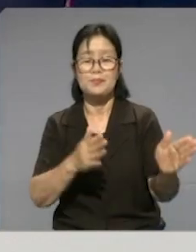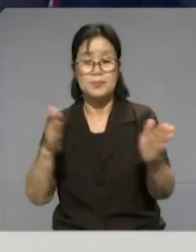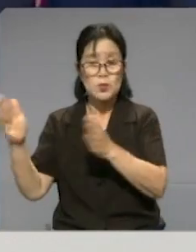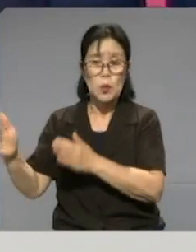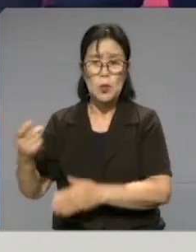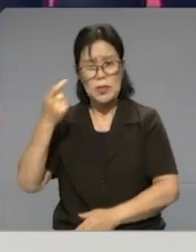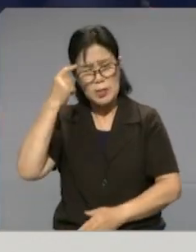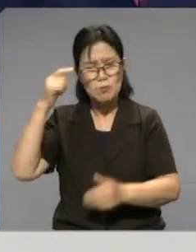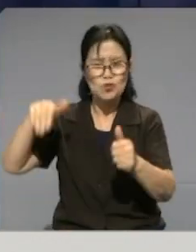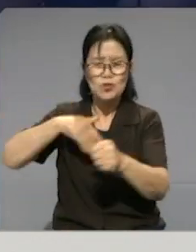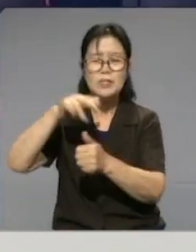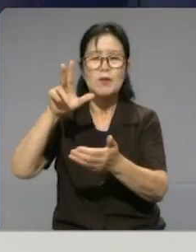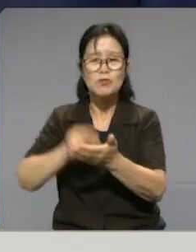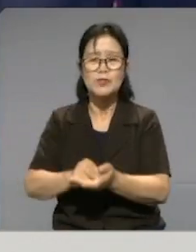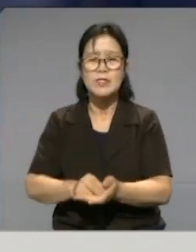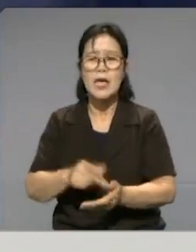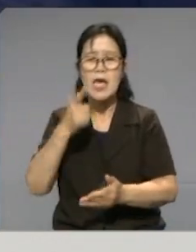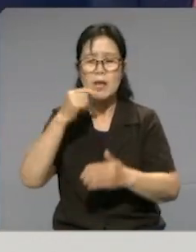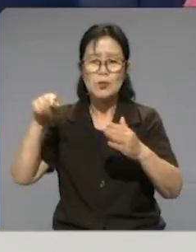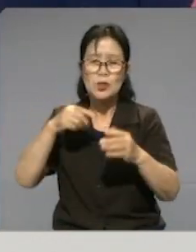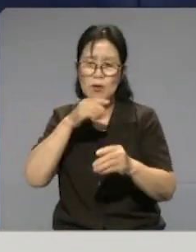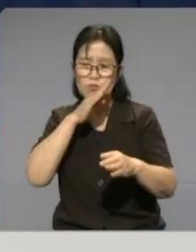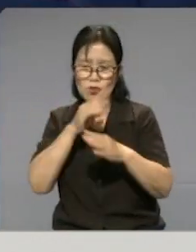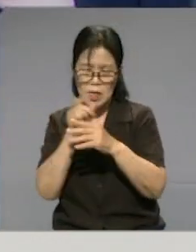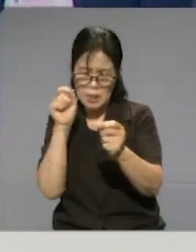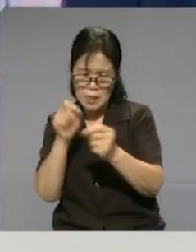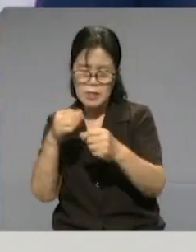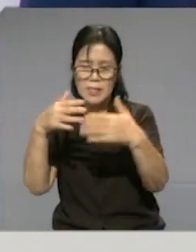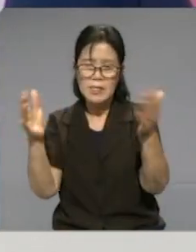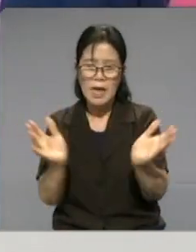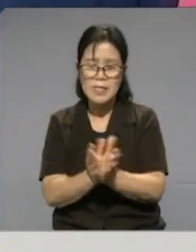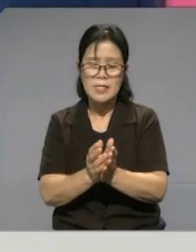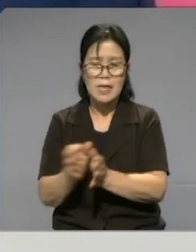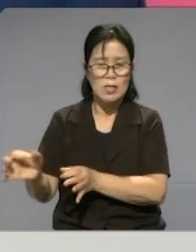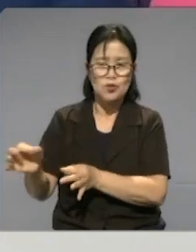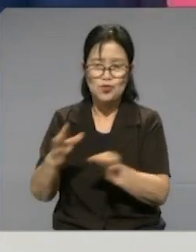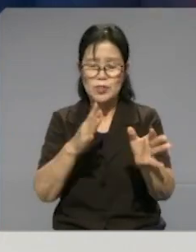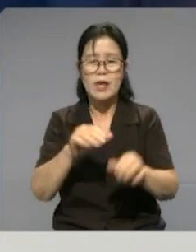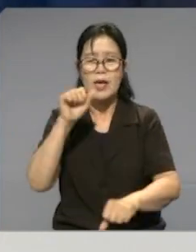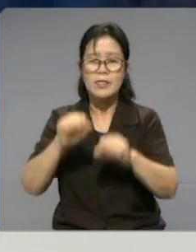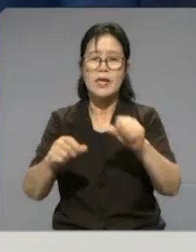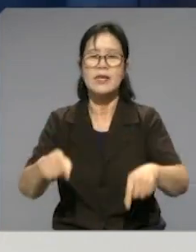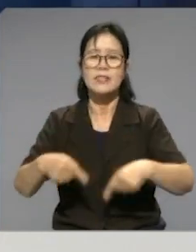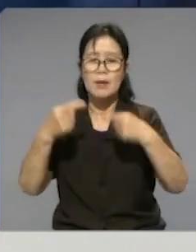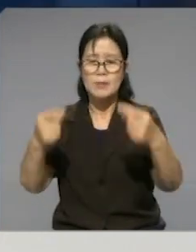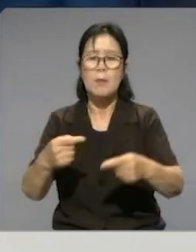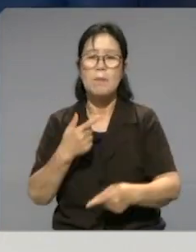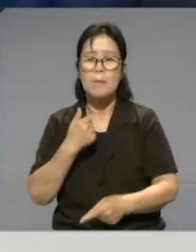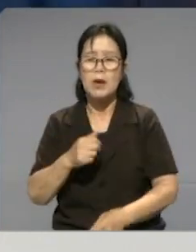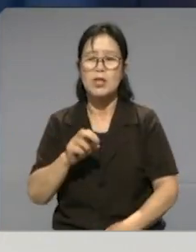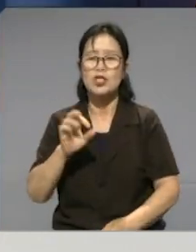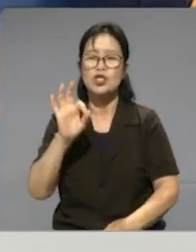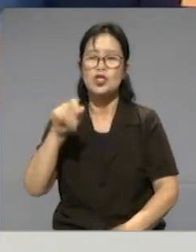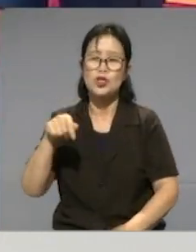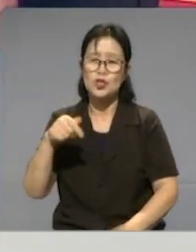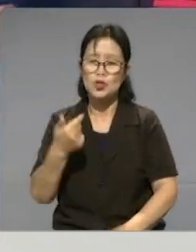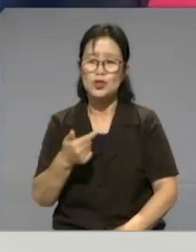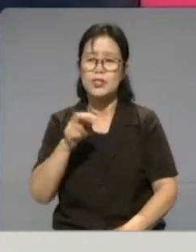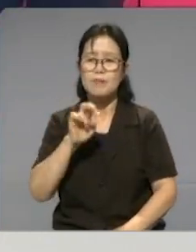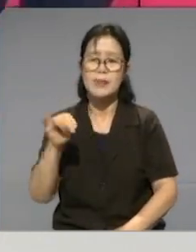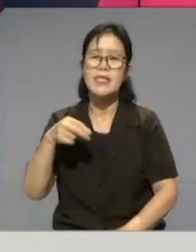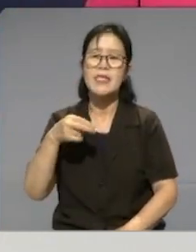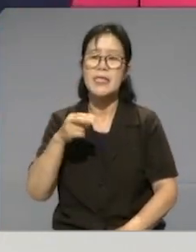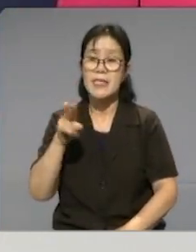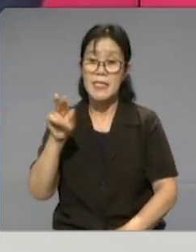역시 이념을 둘러싼 논란이죠 일본 내 친북 단체인 조총련이 주최한 행사에 참석했던 무소속 윤미향 의원이